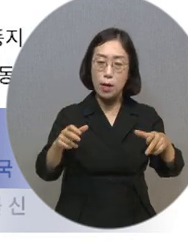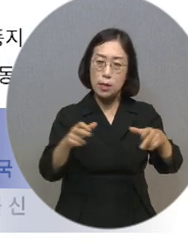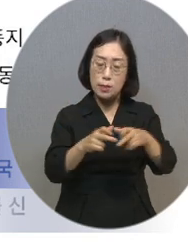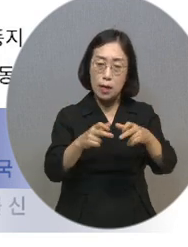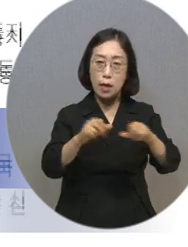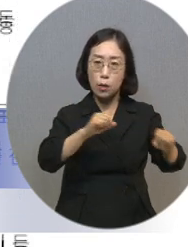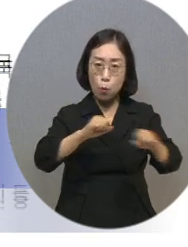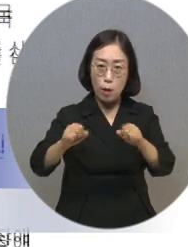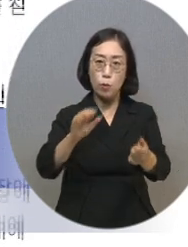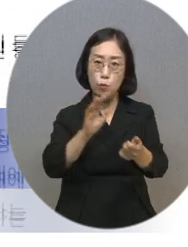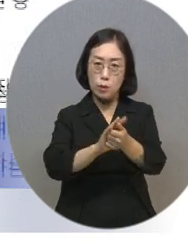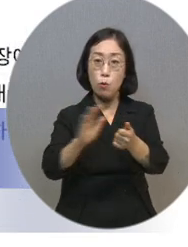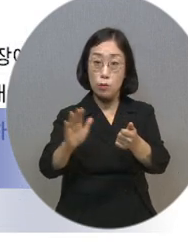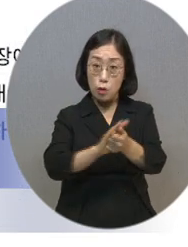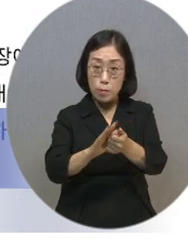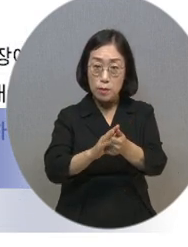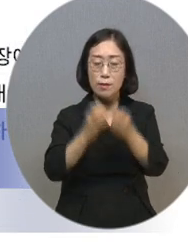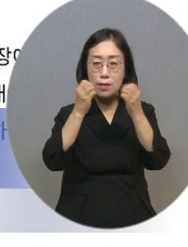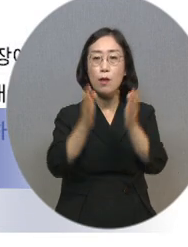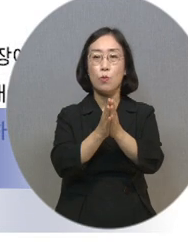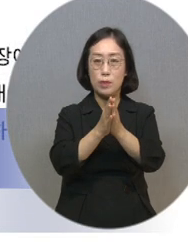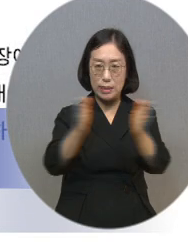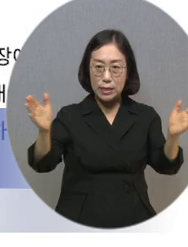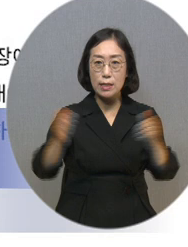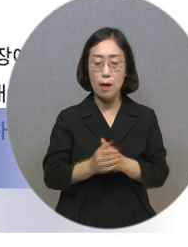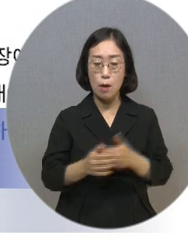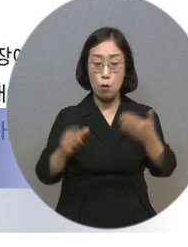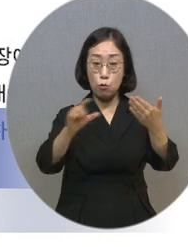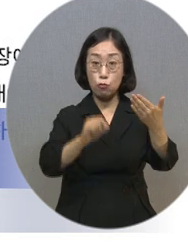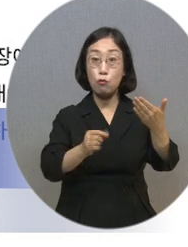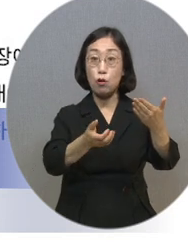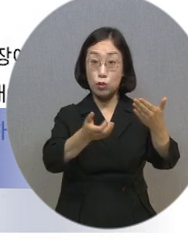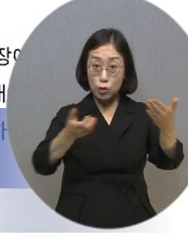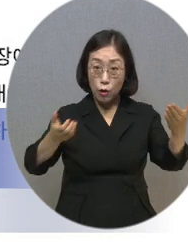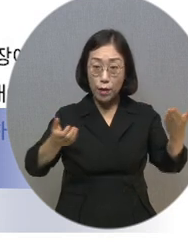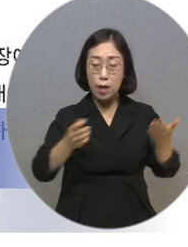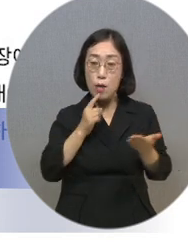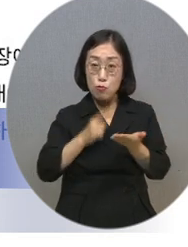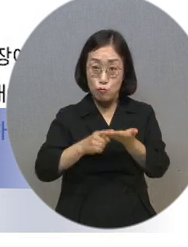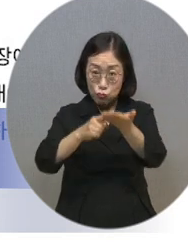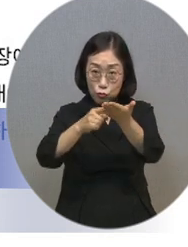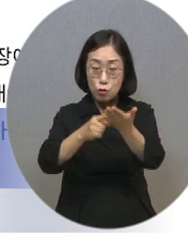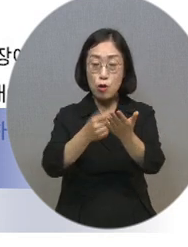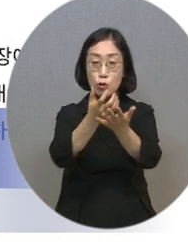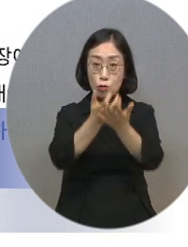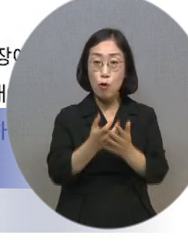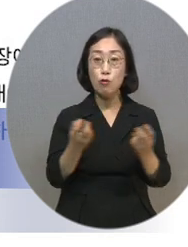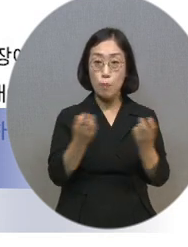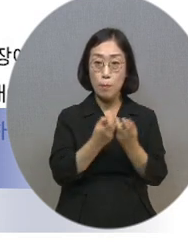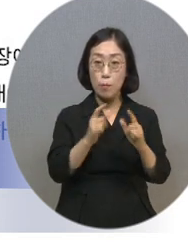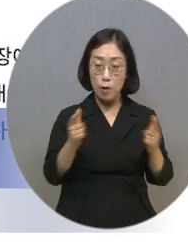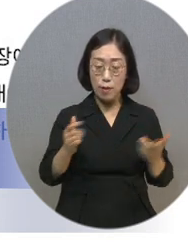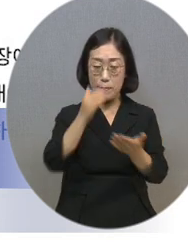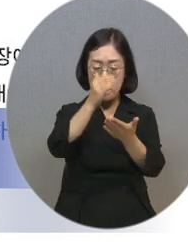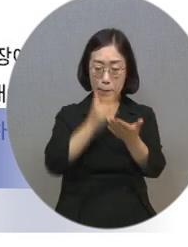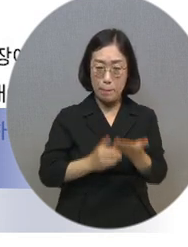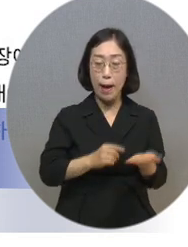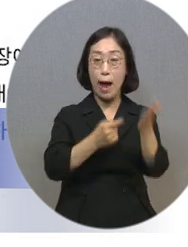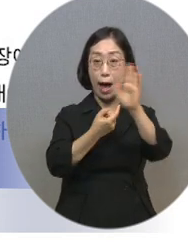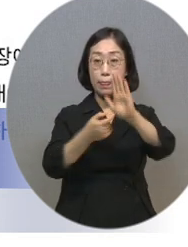신규 지원합니다이 오는 9월 제도 시행에 앞서 구비 서류와 접수 절차 등 지침을 정비해 안내할